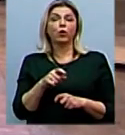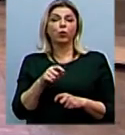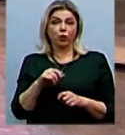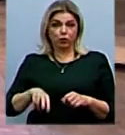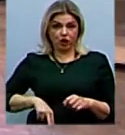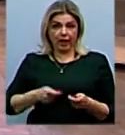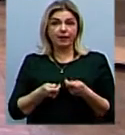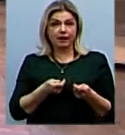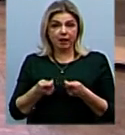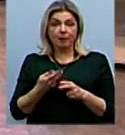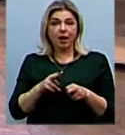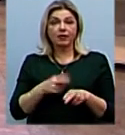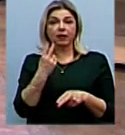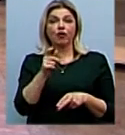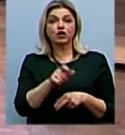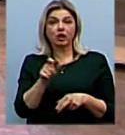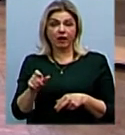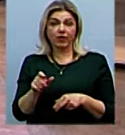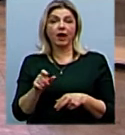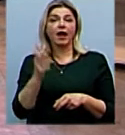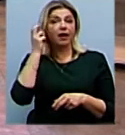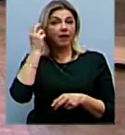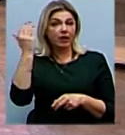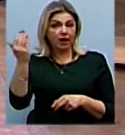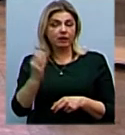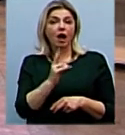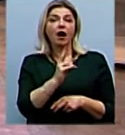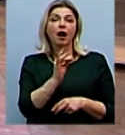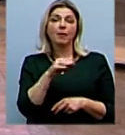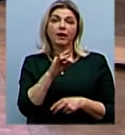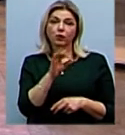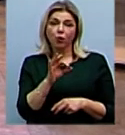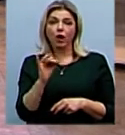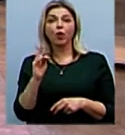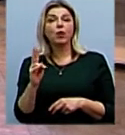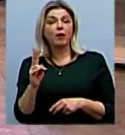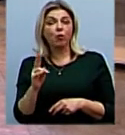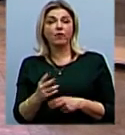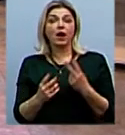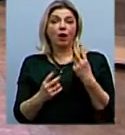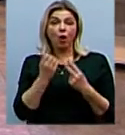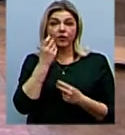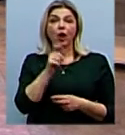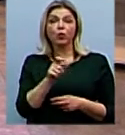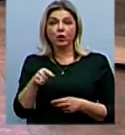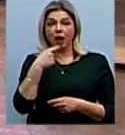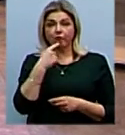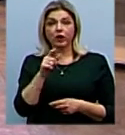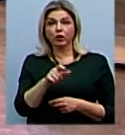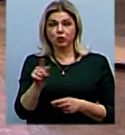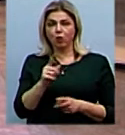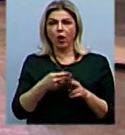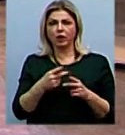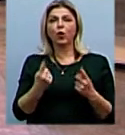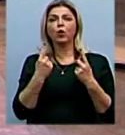это 2 человека киевляне, Руслан Крамаренко и Александр Кубраков. То есть на момент, когда людям говорили о том, что это